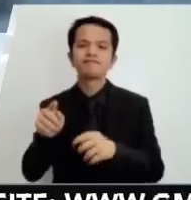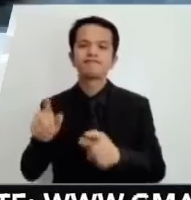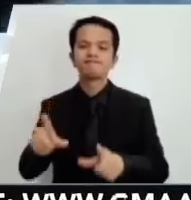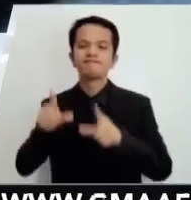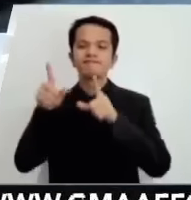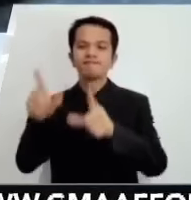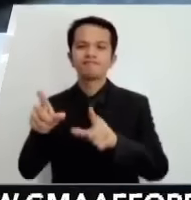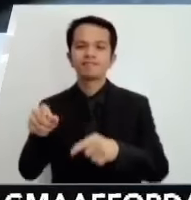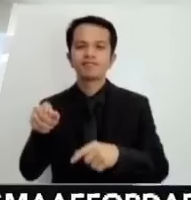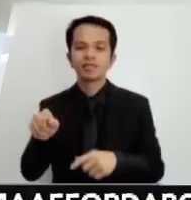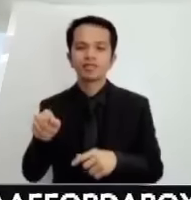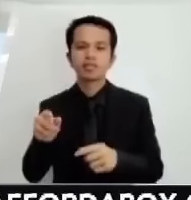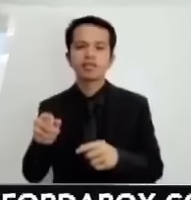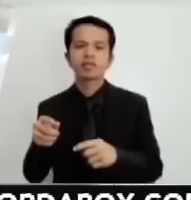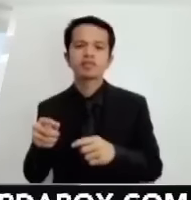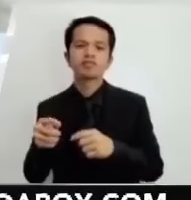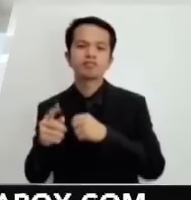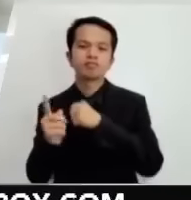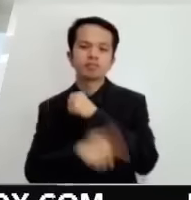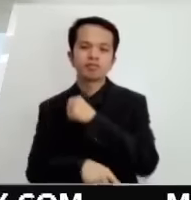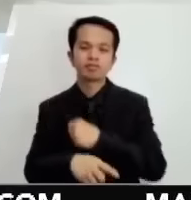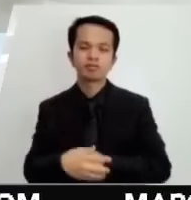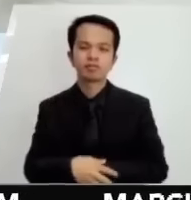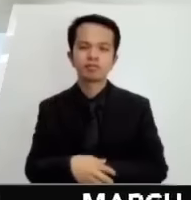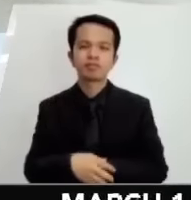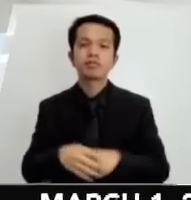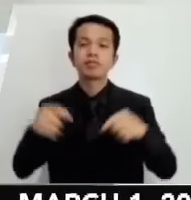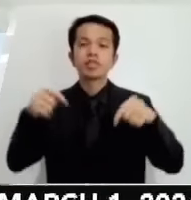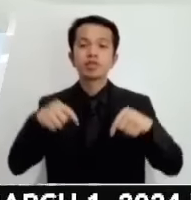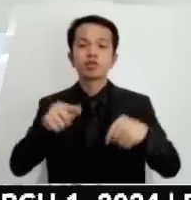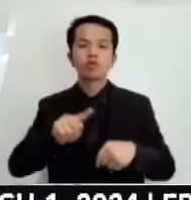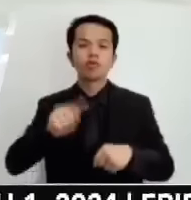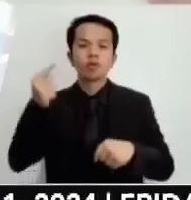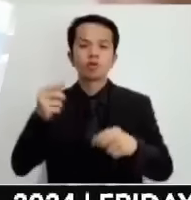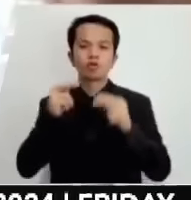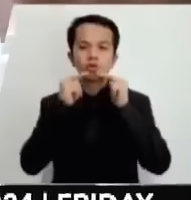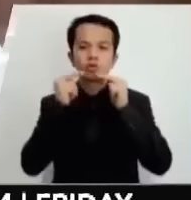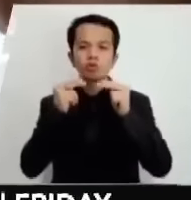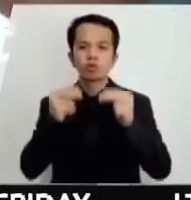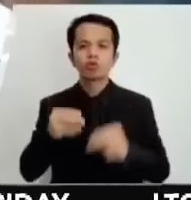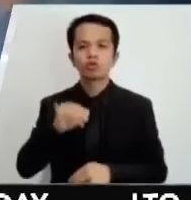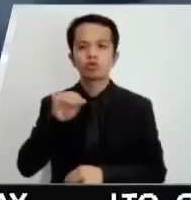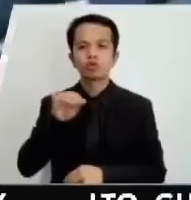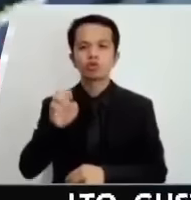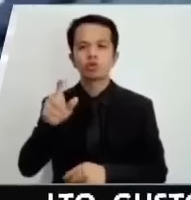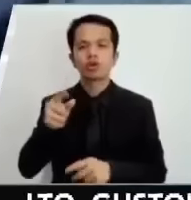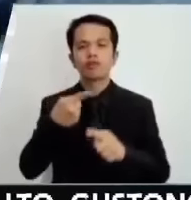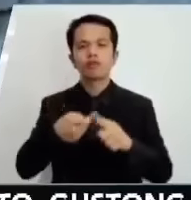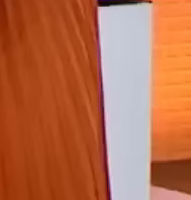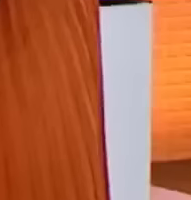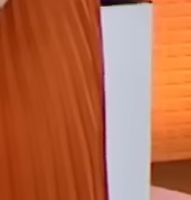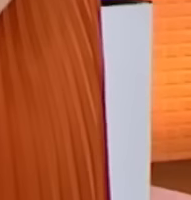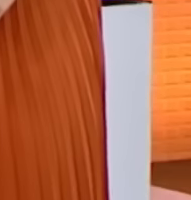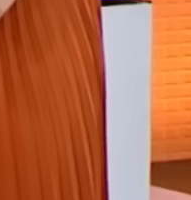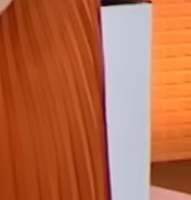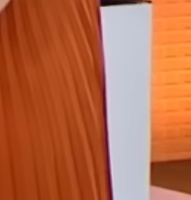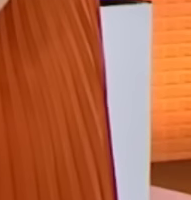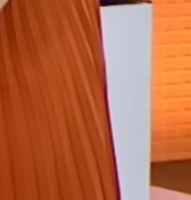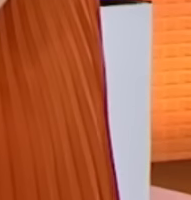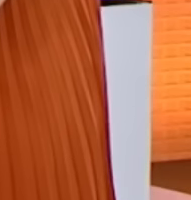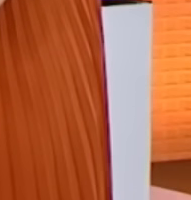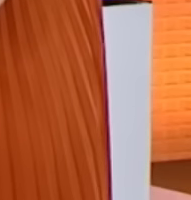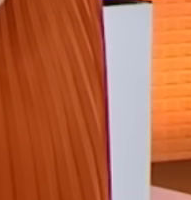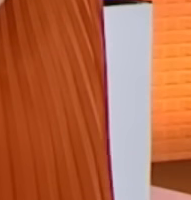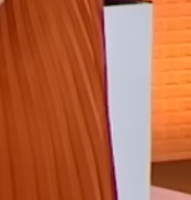ang suspect ito ang unang balita Jomer apresto para sa GMA integrated news mga kapuso